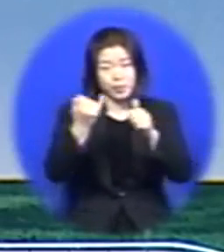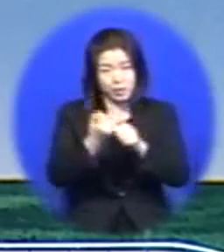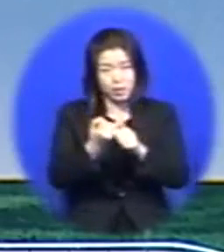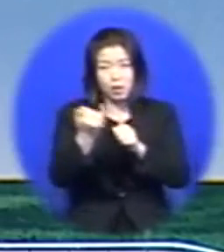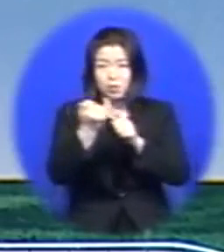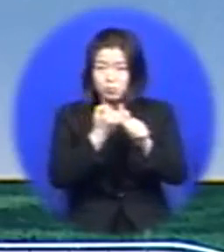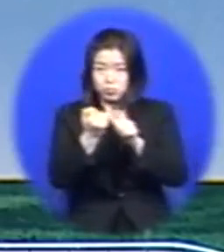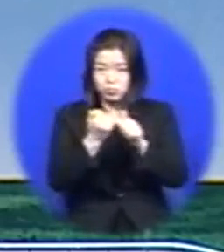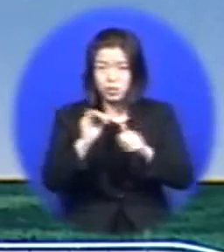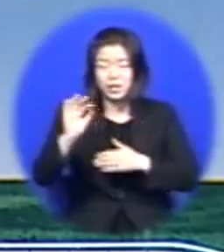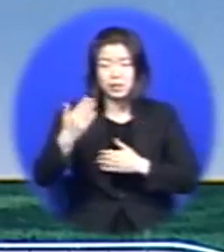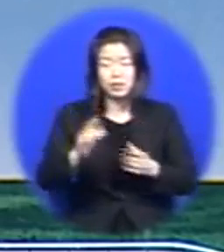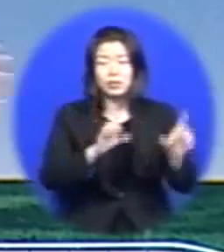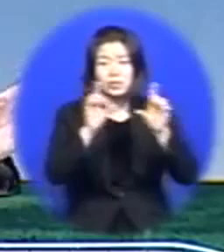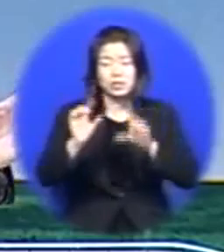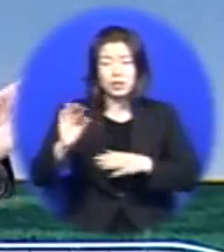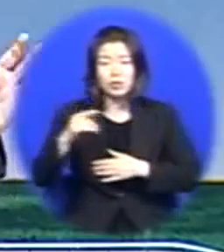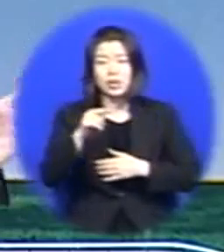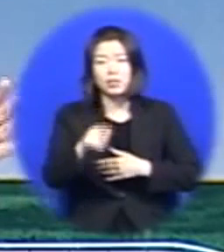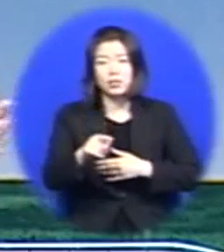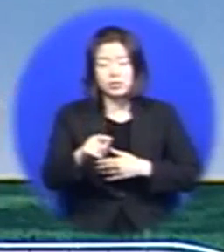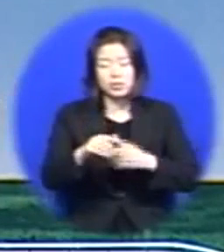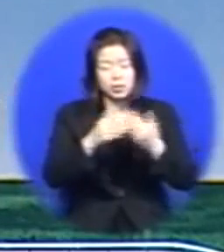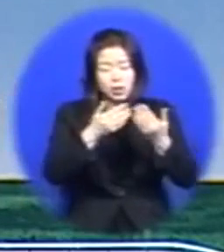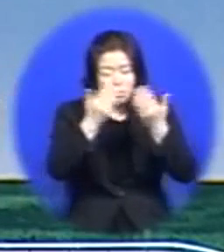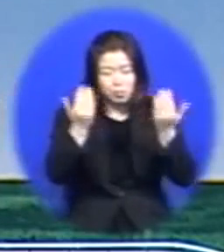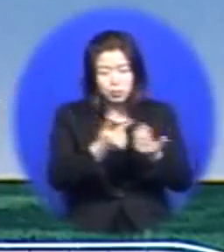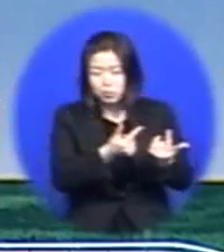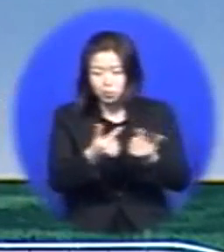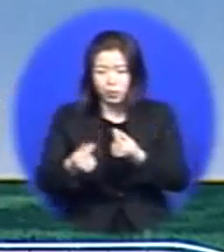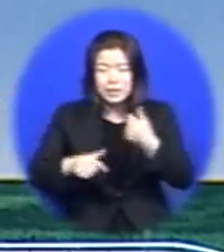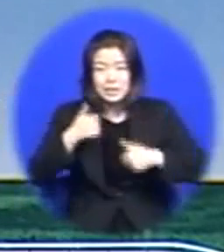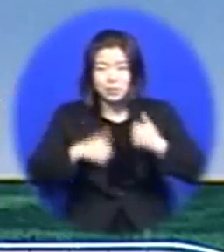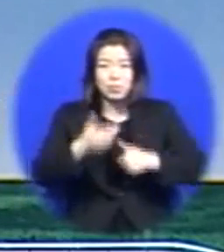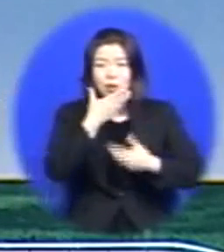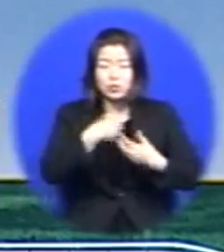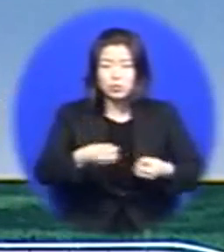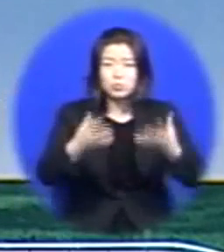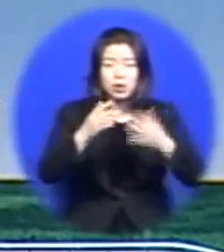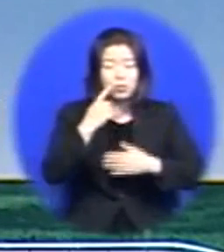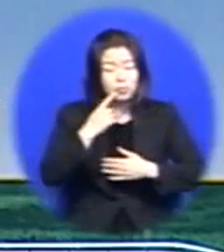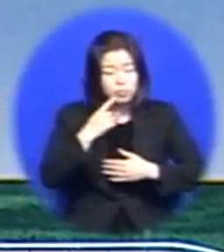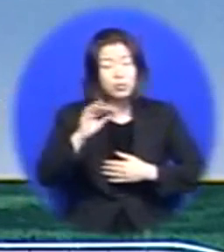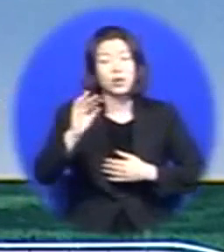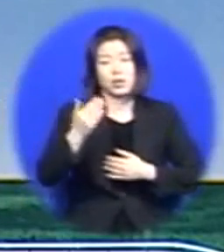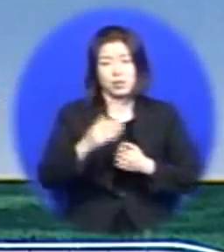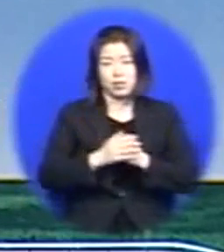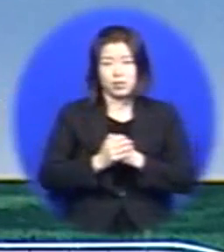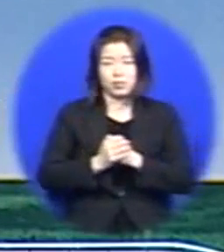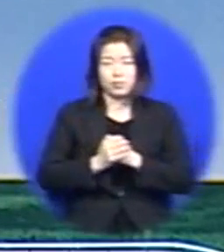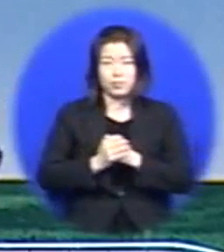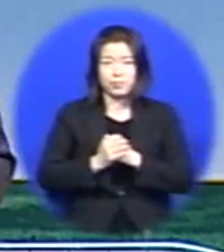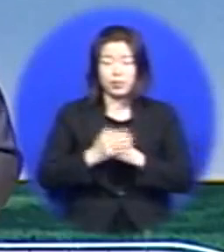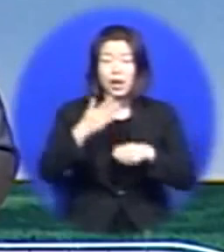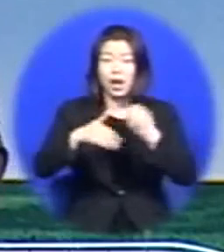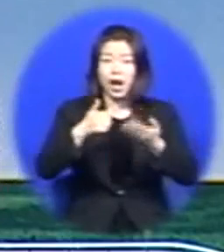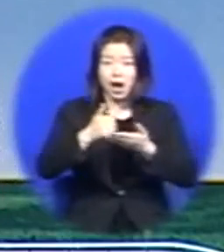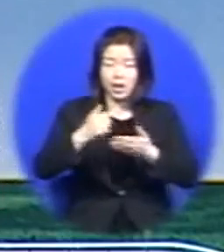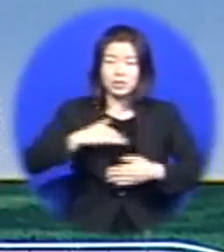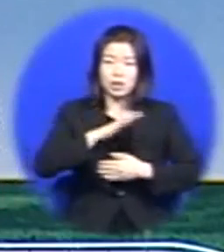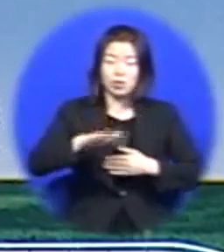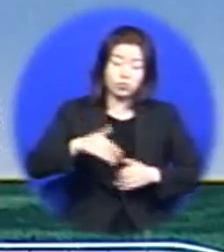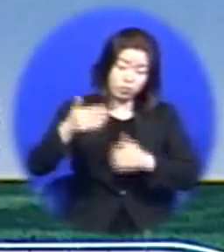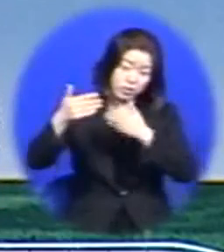부부가 되어 살게 되는 것을 다들 기뻐하고 축복하고 그 사람들을 부러워하는 거죠. 하나님과 우리